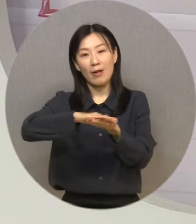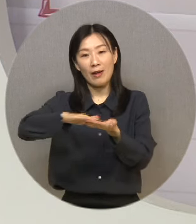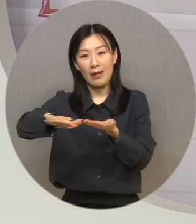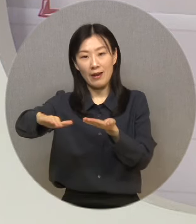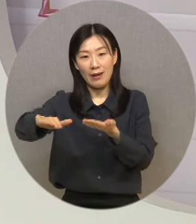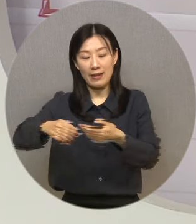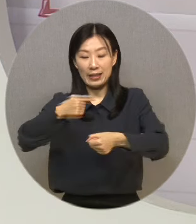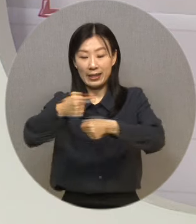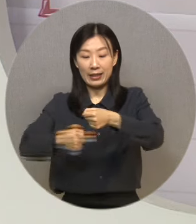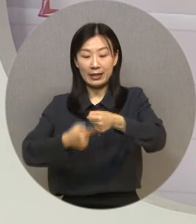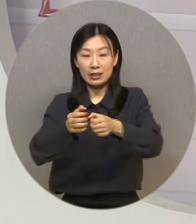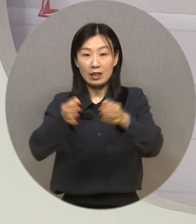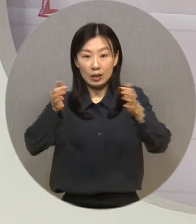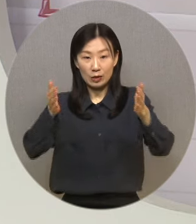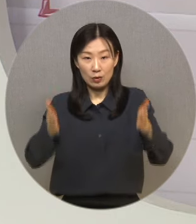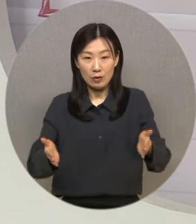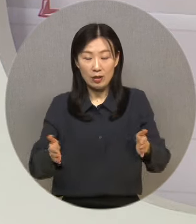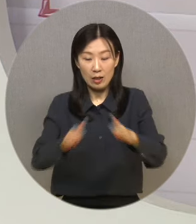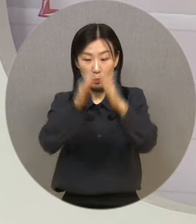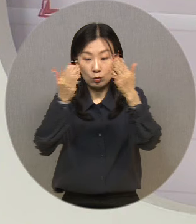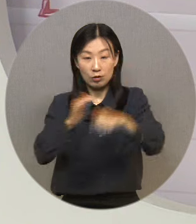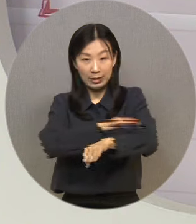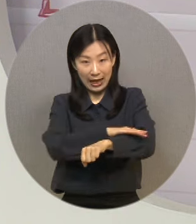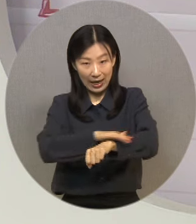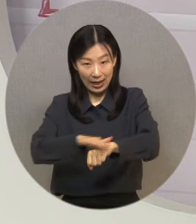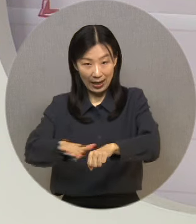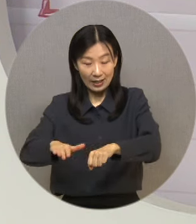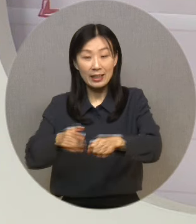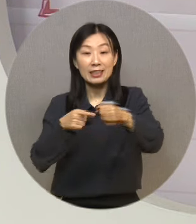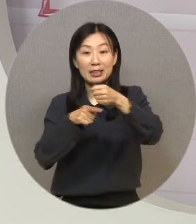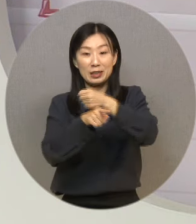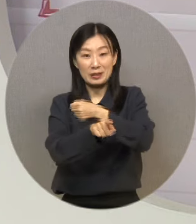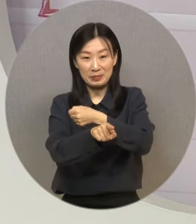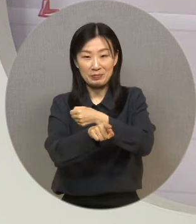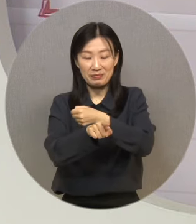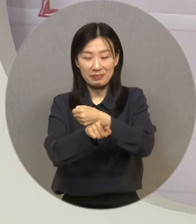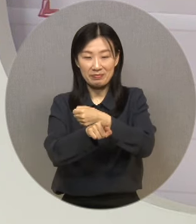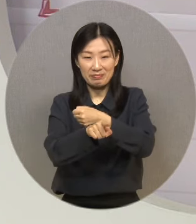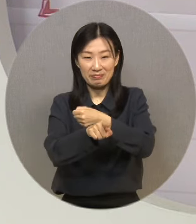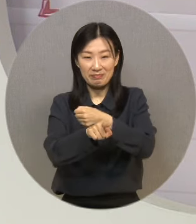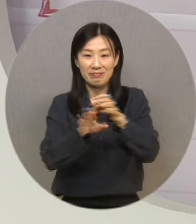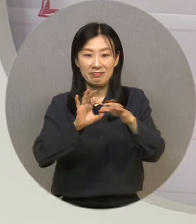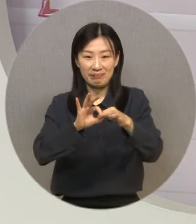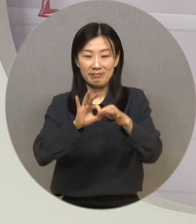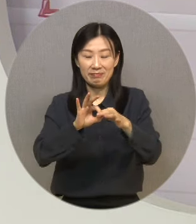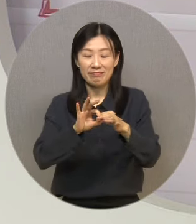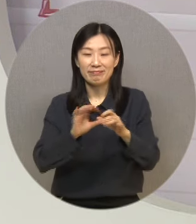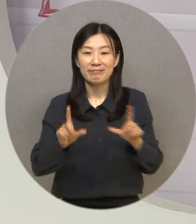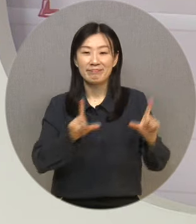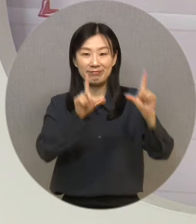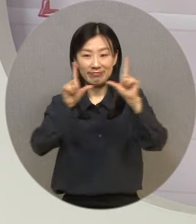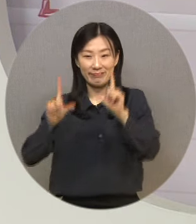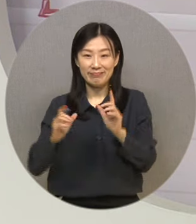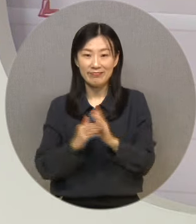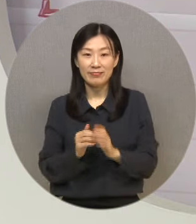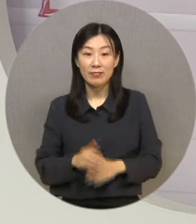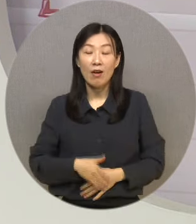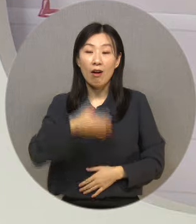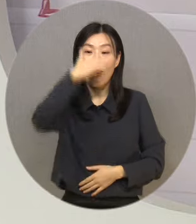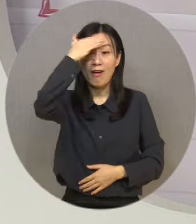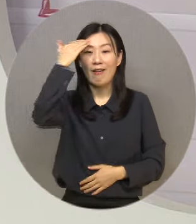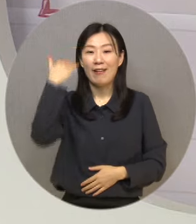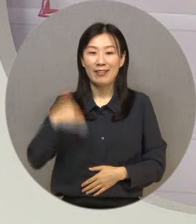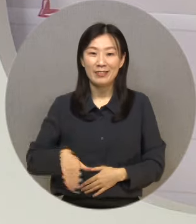1년 동안 이렇게 모든 일 잘 되라고 알다는 의미로 이렇게 좀 잘 보내고 있어요. 네네 다행입니다. 네네. 근데